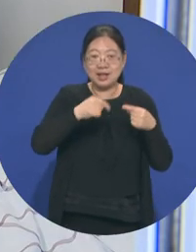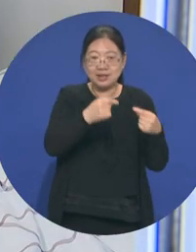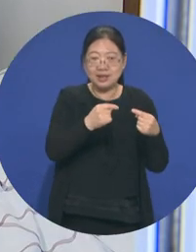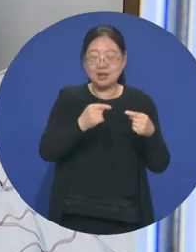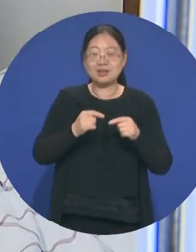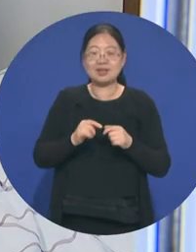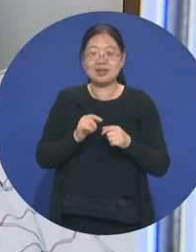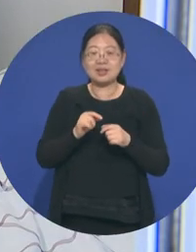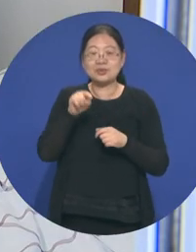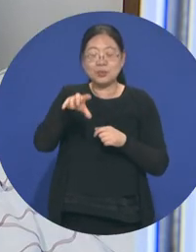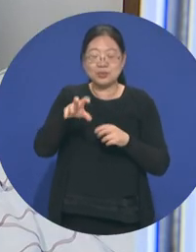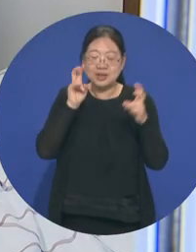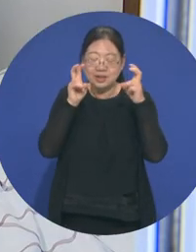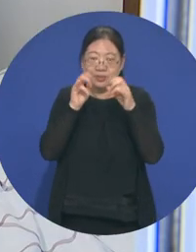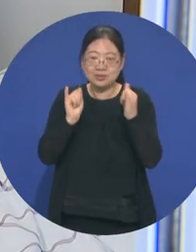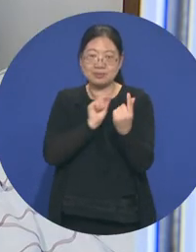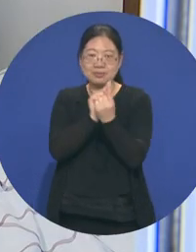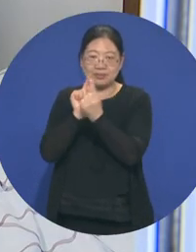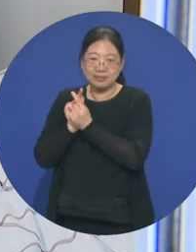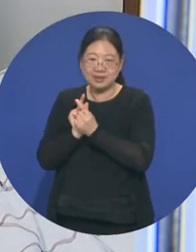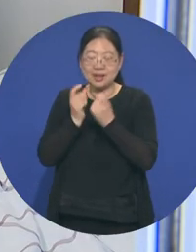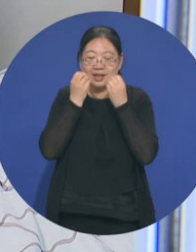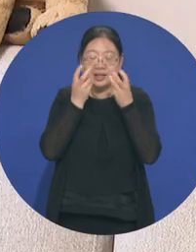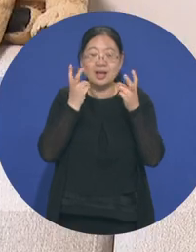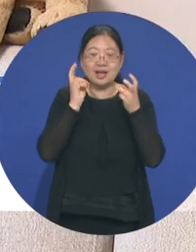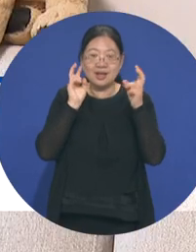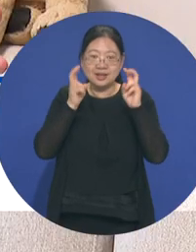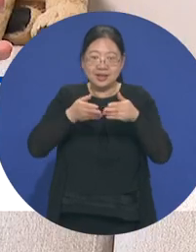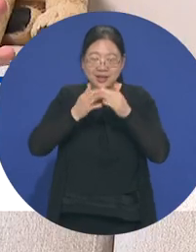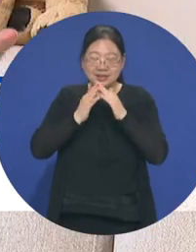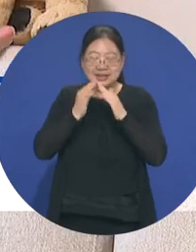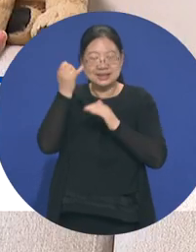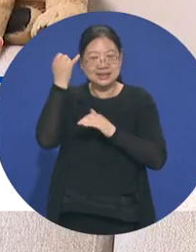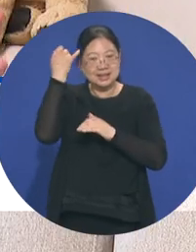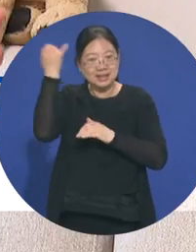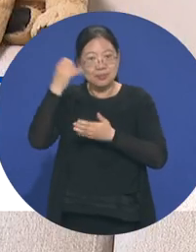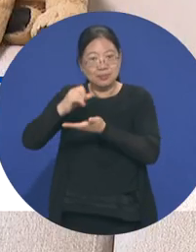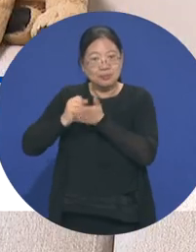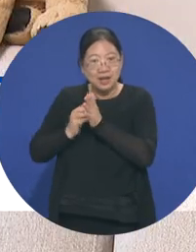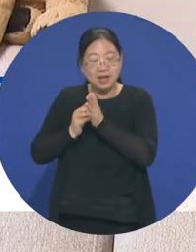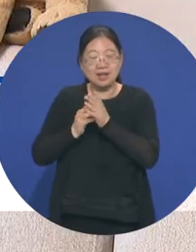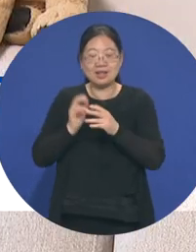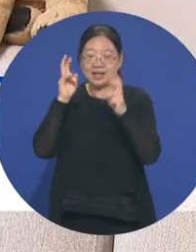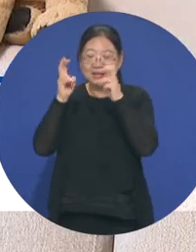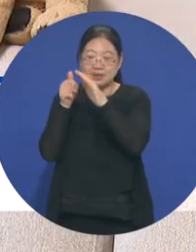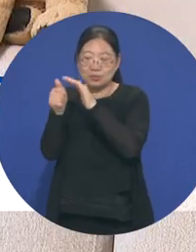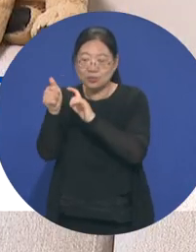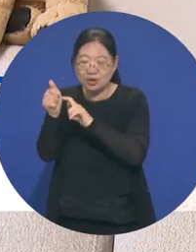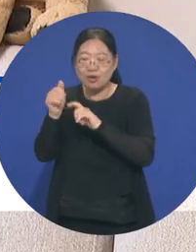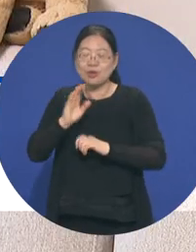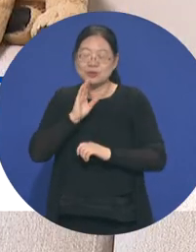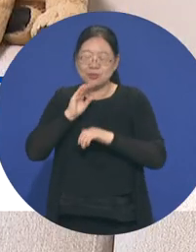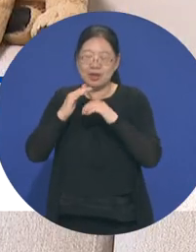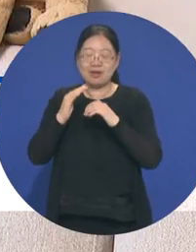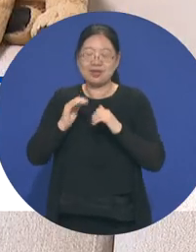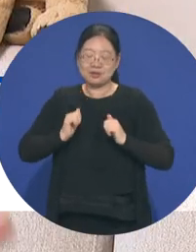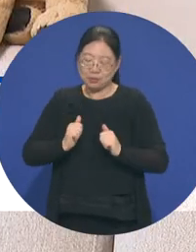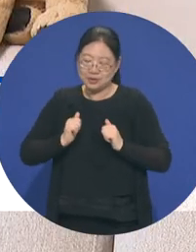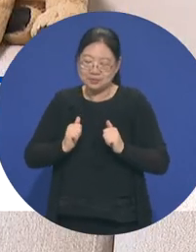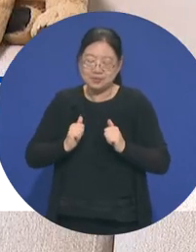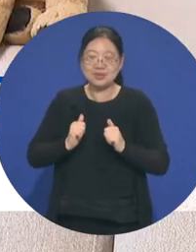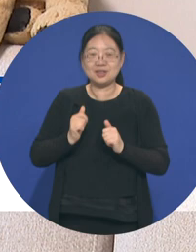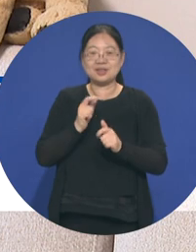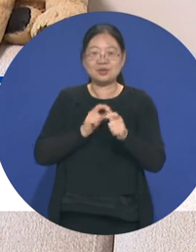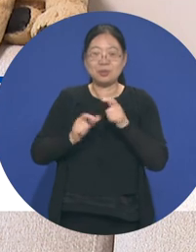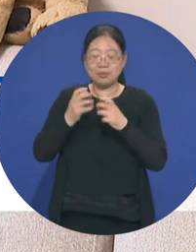다양한 기업인들을 만나 창업 노하우를 얻었습니다 대표님들께서 물심 양면으로 저희한테 오히려 더 많은 걸